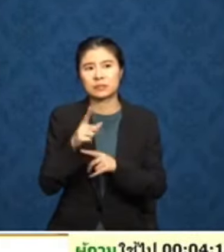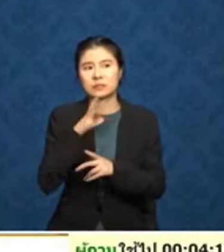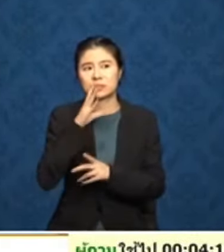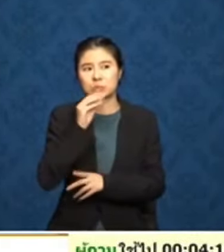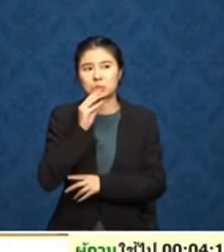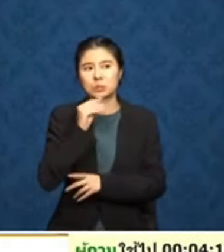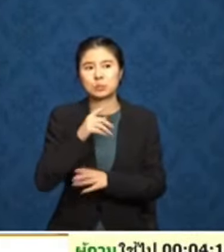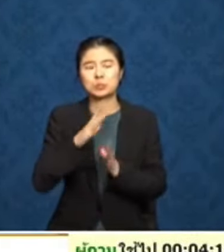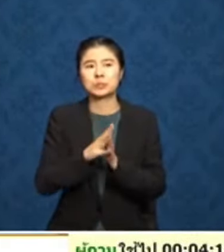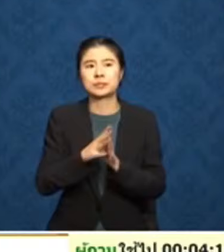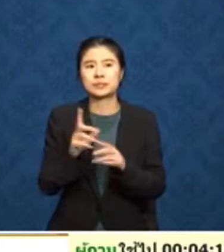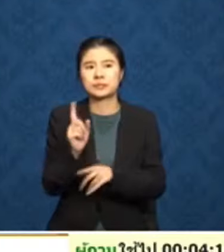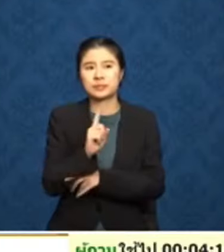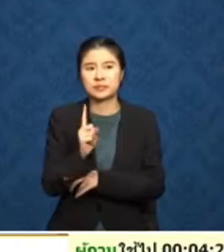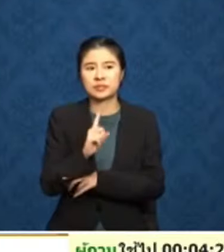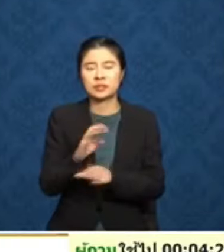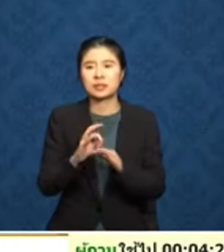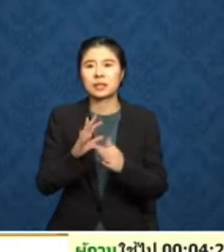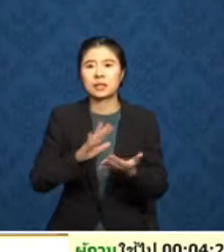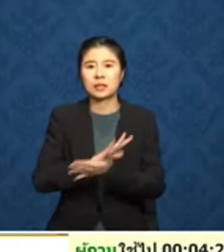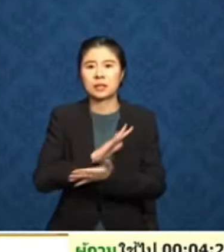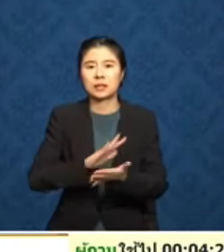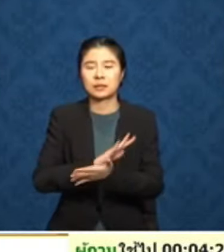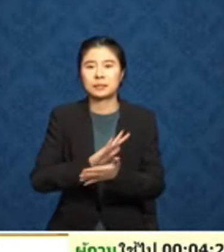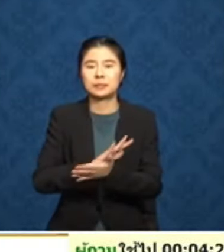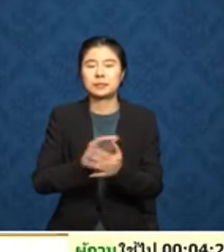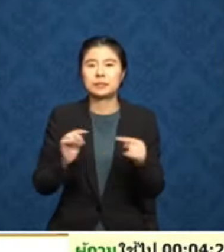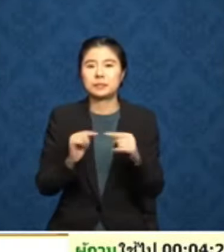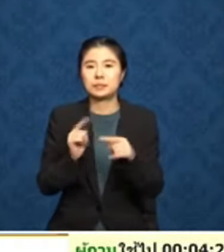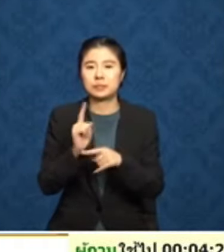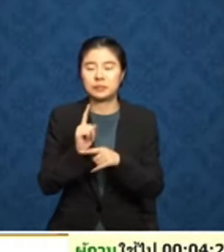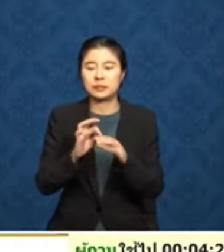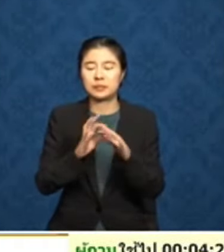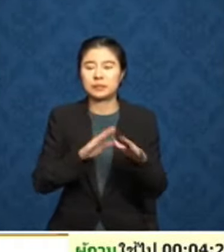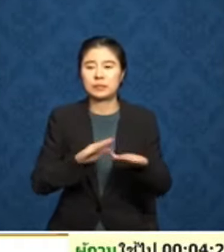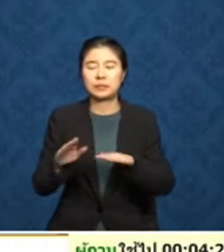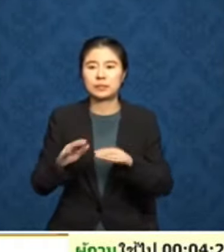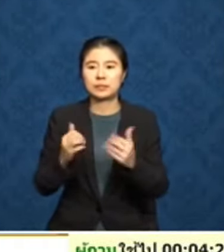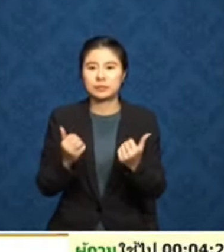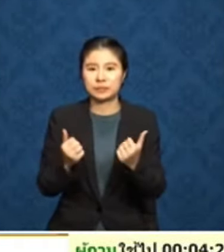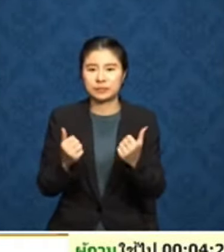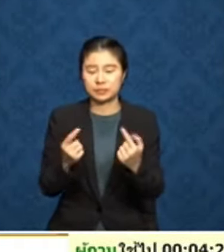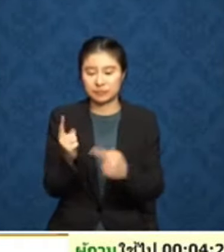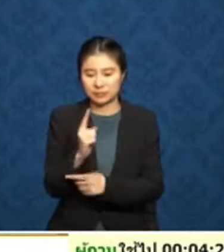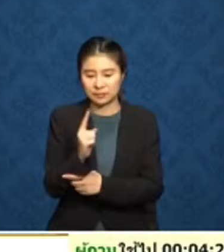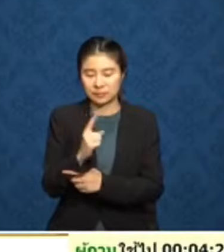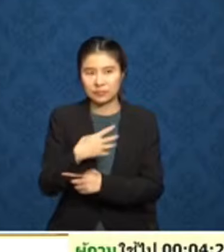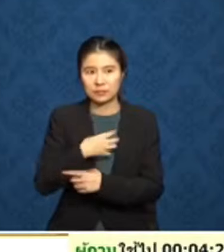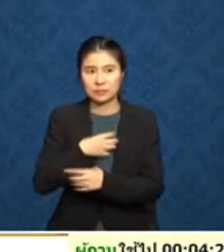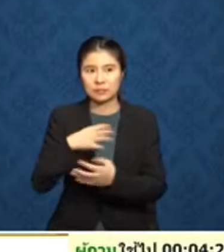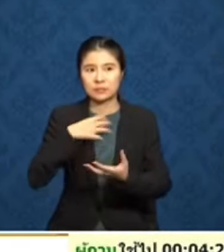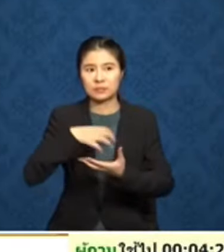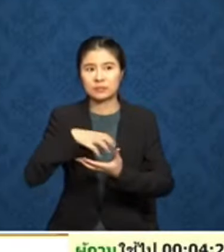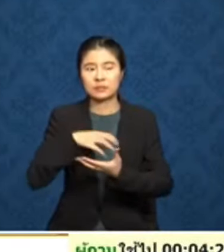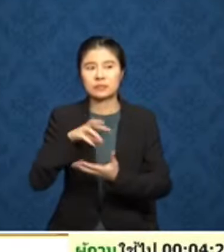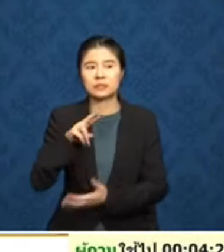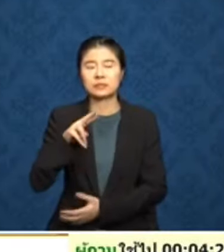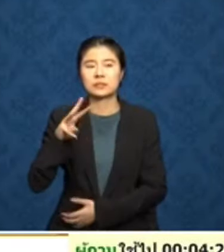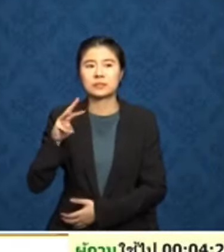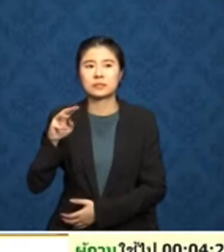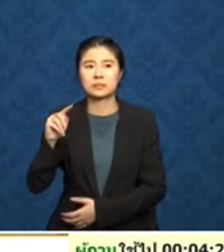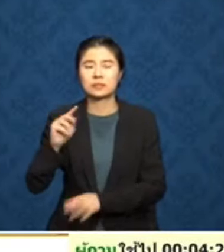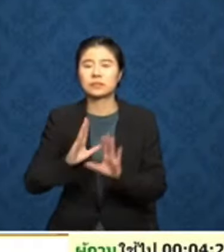อเคแน่นอนว่าเป็นตามเอกสารเป็นแนวทางที่เตรียมกันไว้เนาะแต่ว่าดิฉันจะอยากจะเล่าให้ท่านรัฐมนตรีฟัง